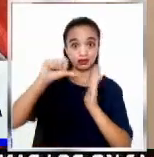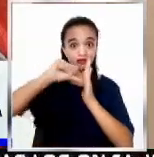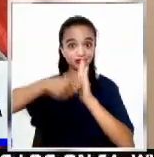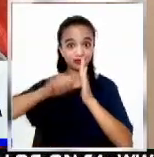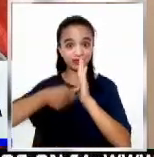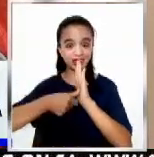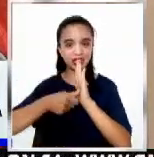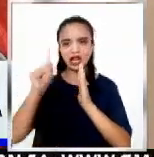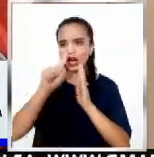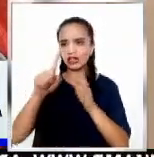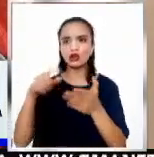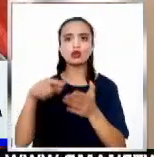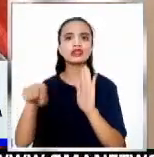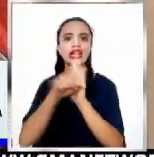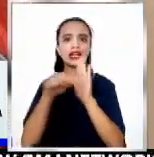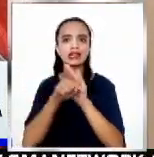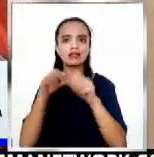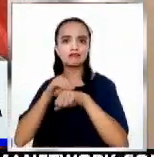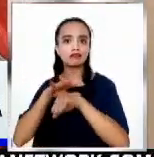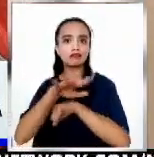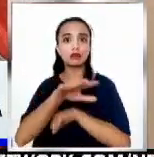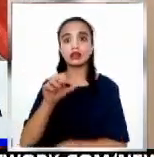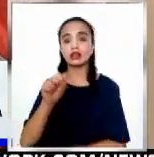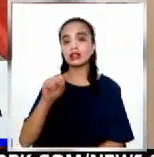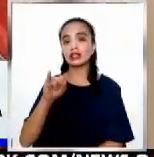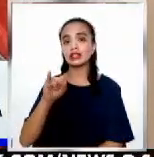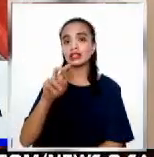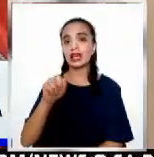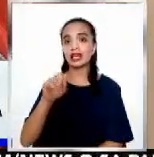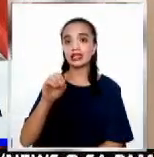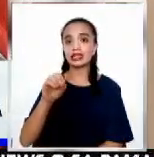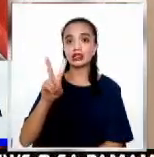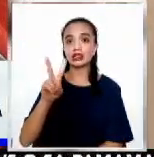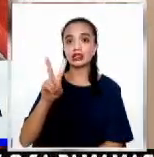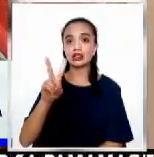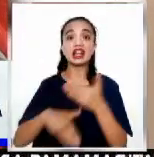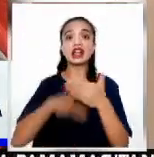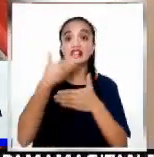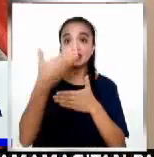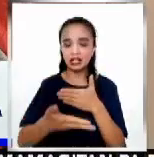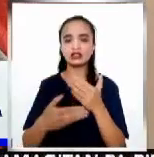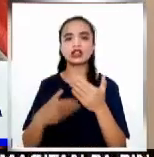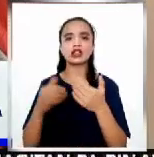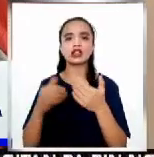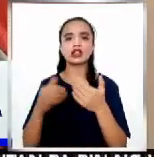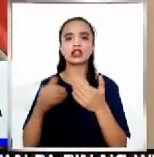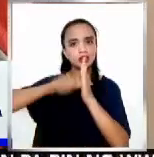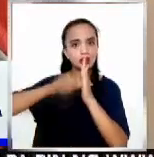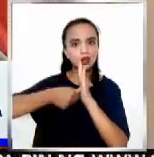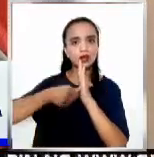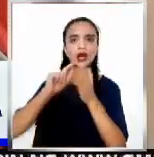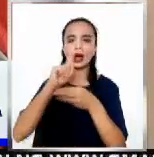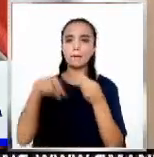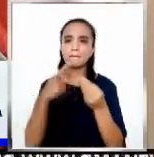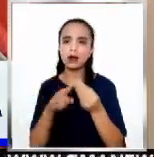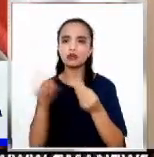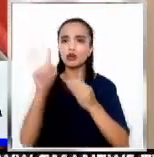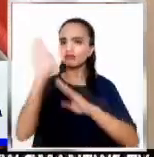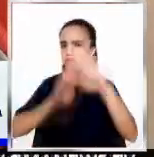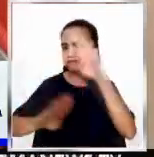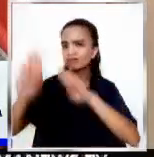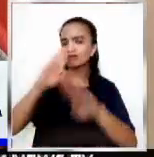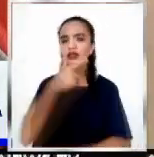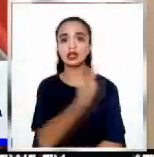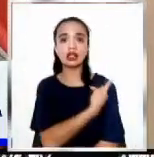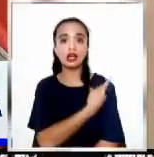on the vaccines coming from China. The following week, the highlights are the issues from vaccines coming from